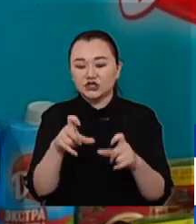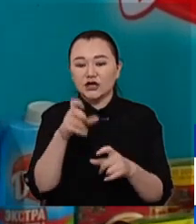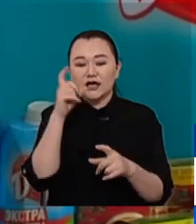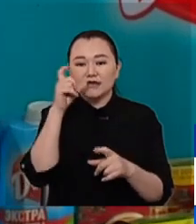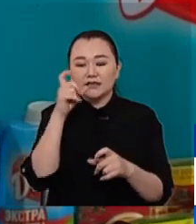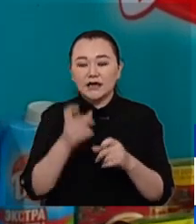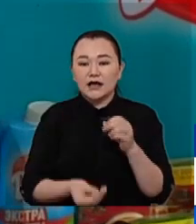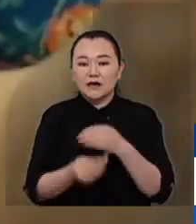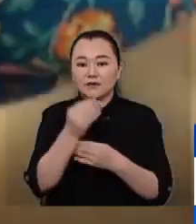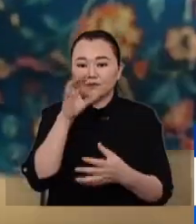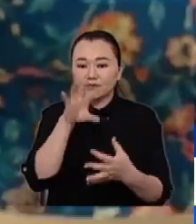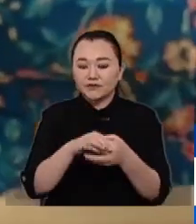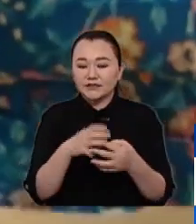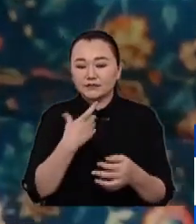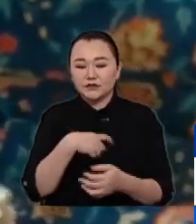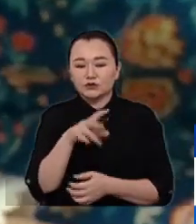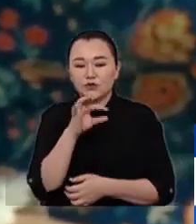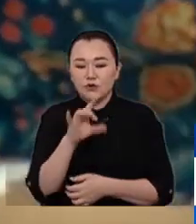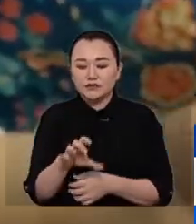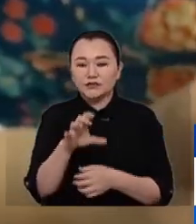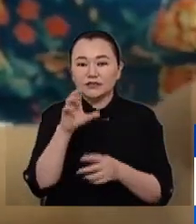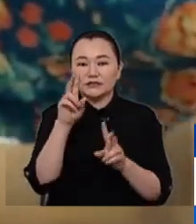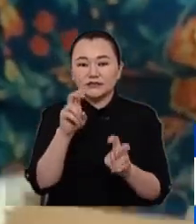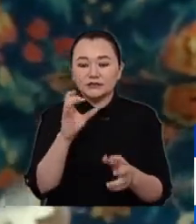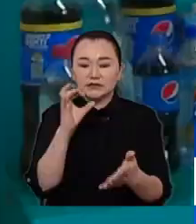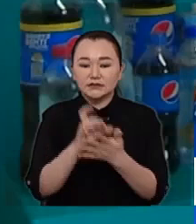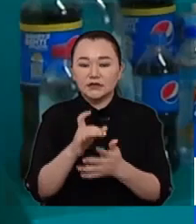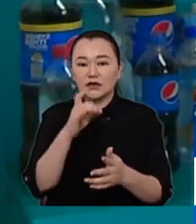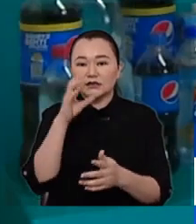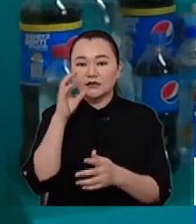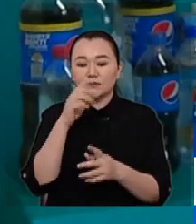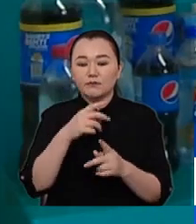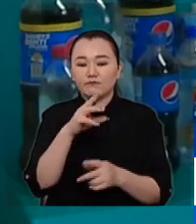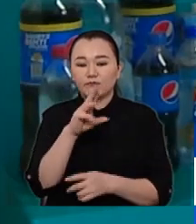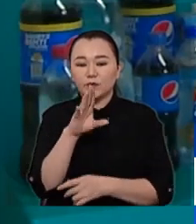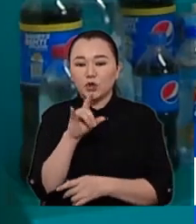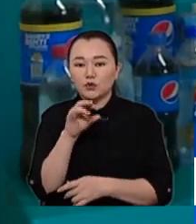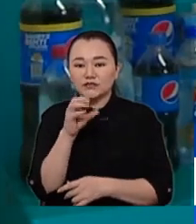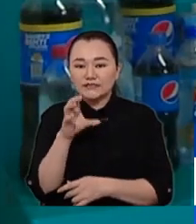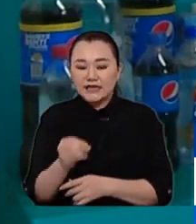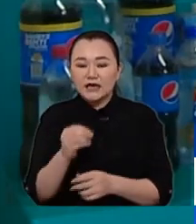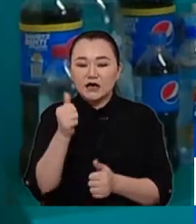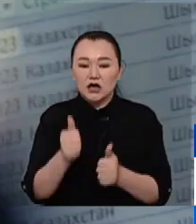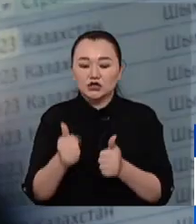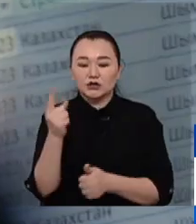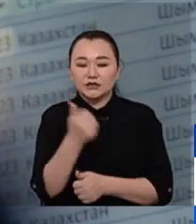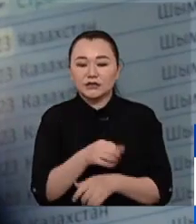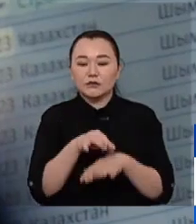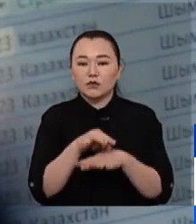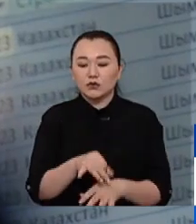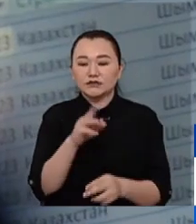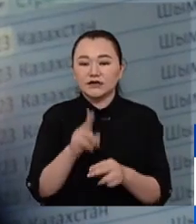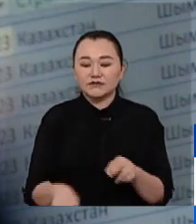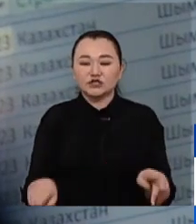Инстаграм, выложить у себя в сторис фото с отметкой аккаунта plusi.kz. Этот розыгрыш проходит каждую неделю и